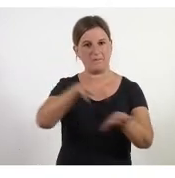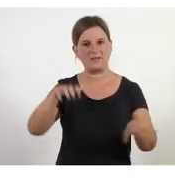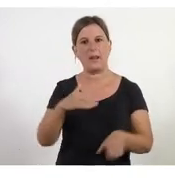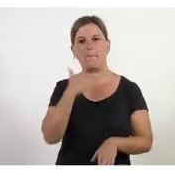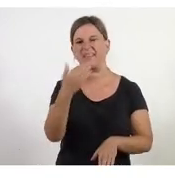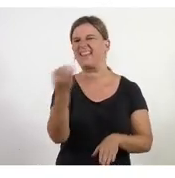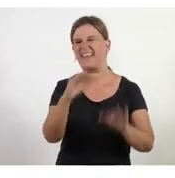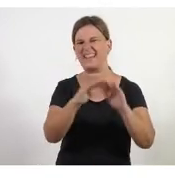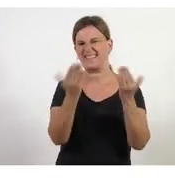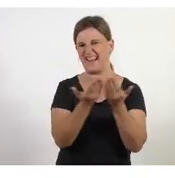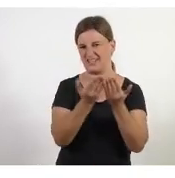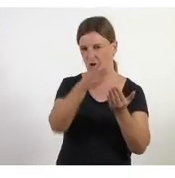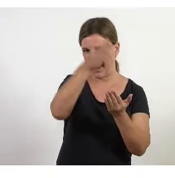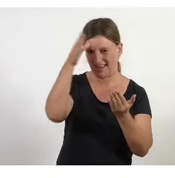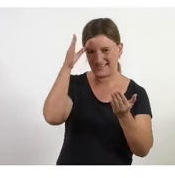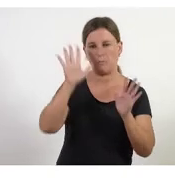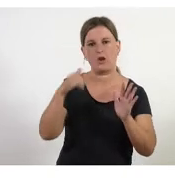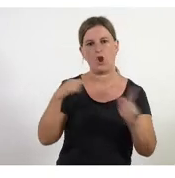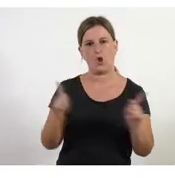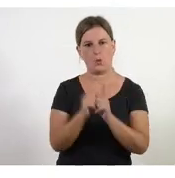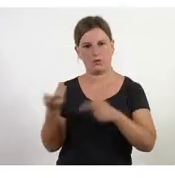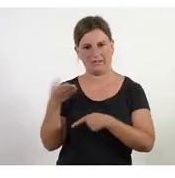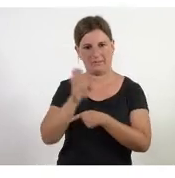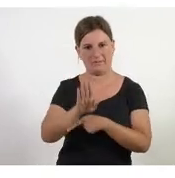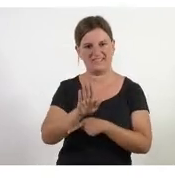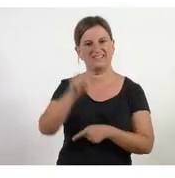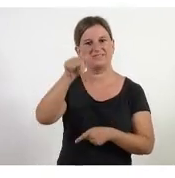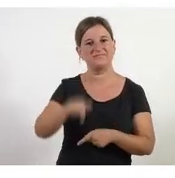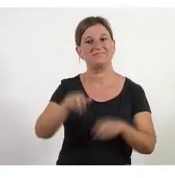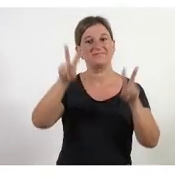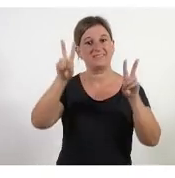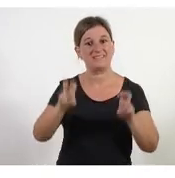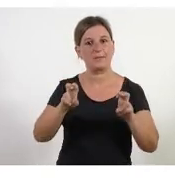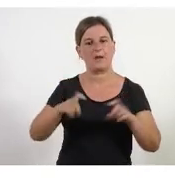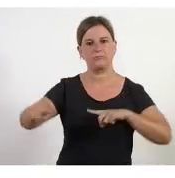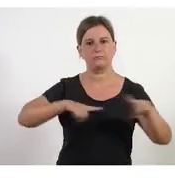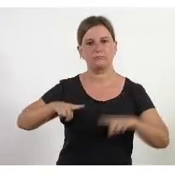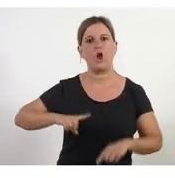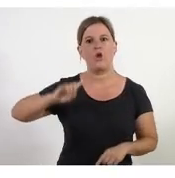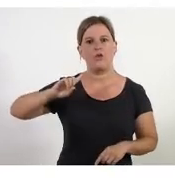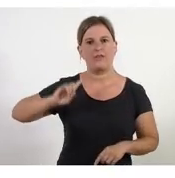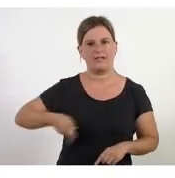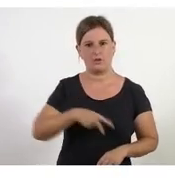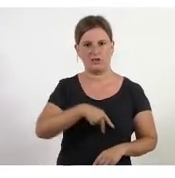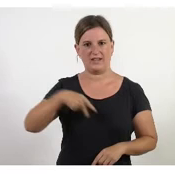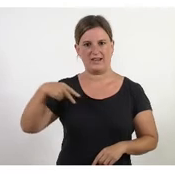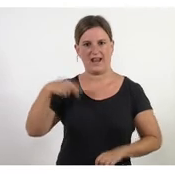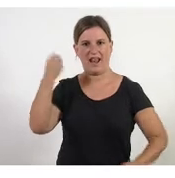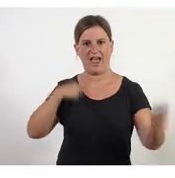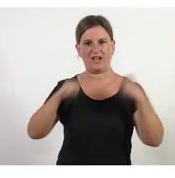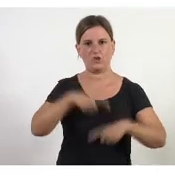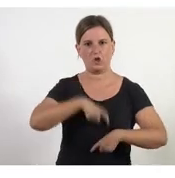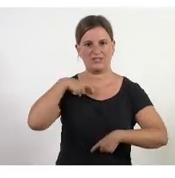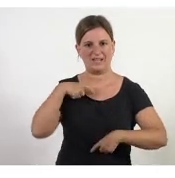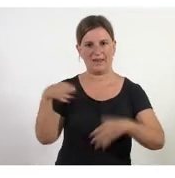l'Escola d'Estiu, però us la presento una mica. Aquest és un esdeveniment de la Direcció General d'Acció Cívica i Comunitària